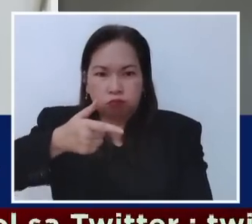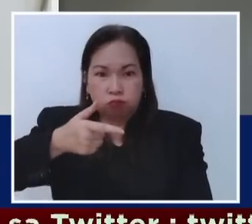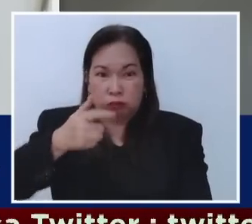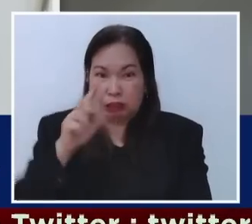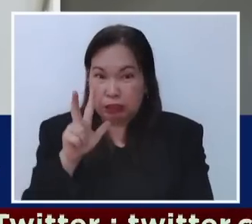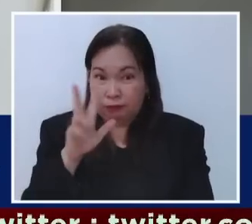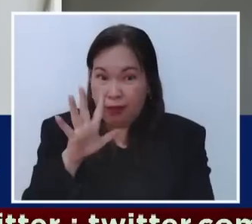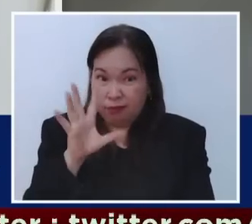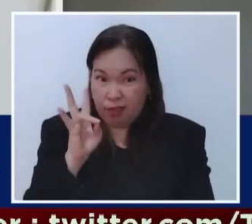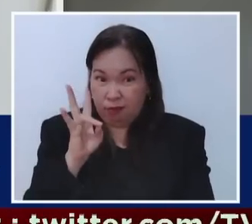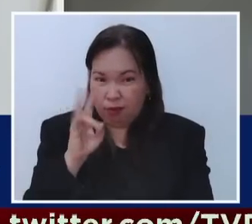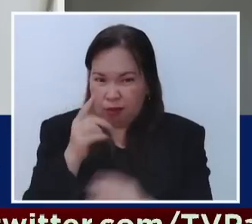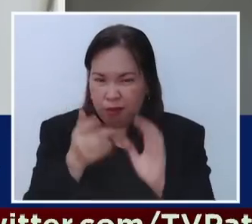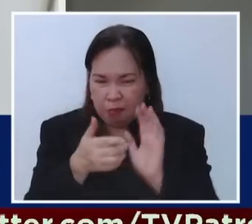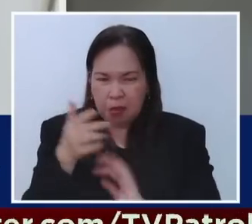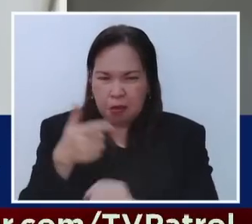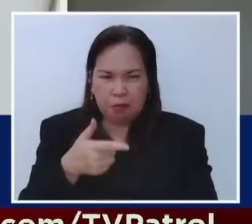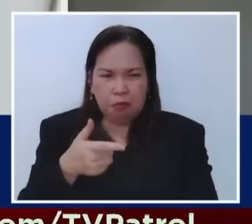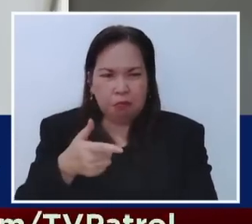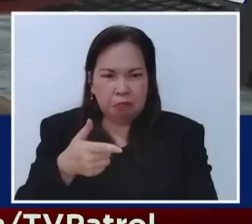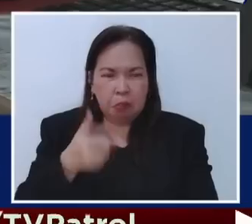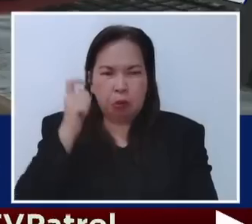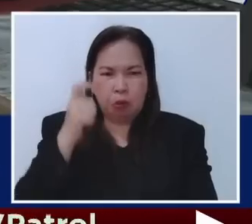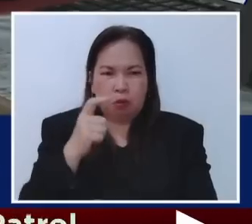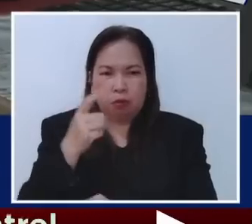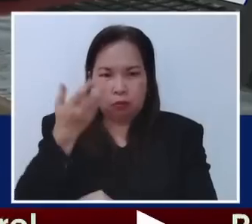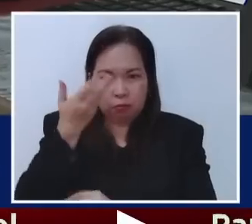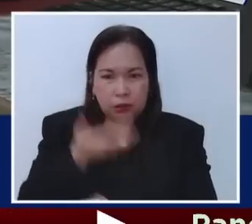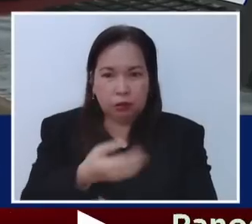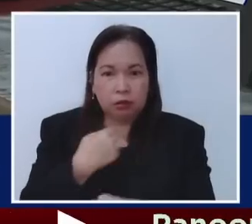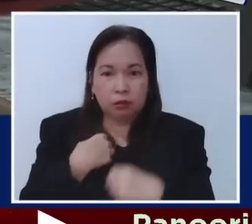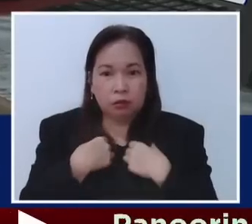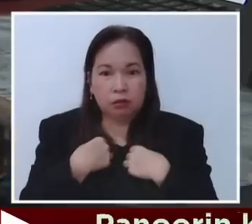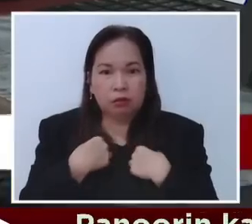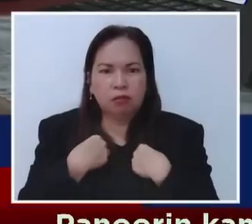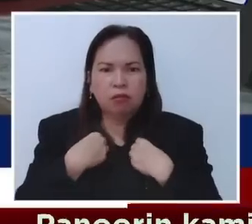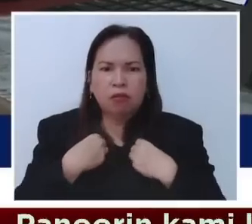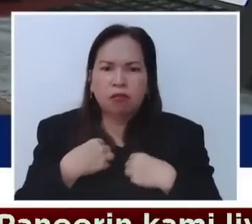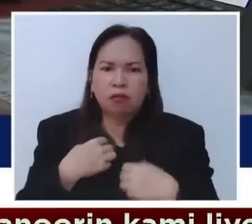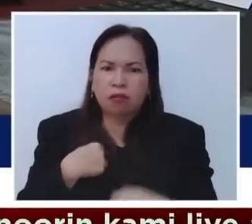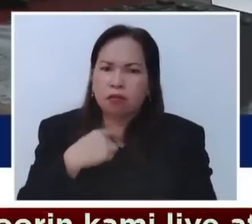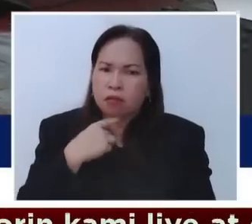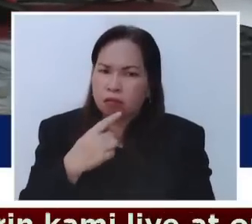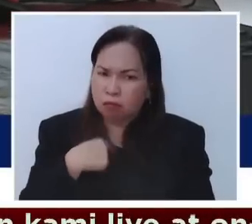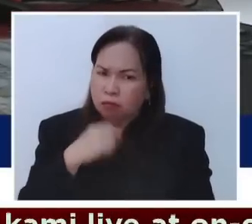baril. Sabay pinaputukan ng taxi driver. Babayad naman kakoko eh, sabi ko.